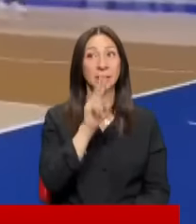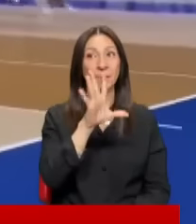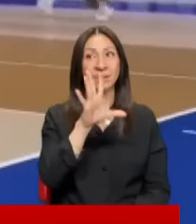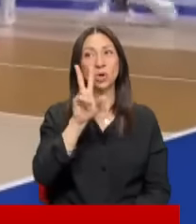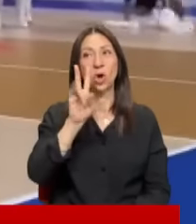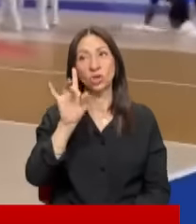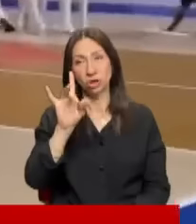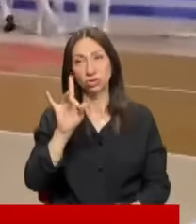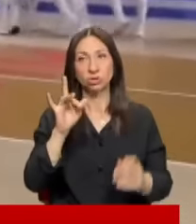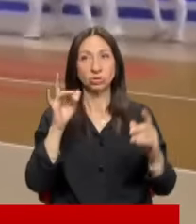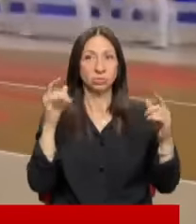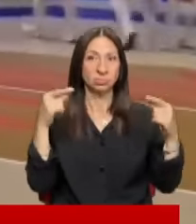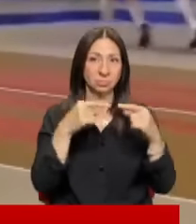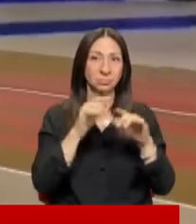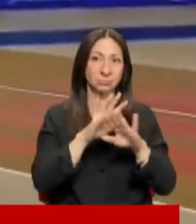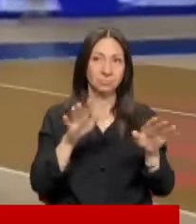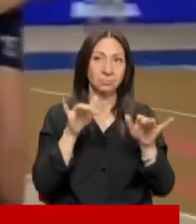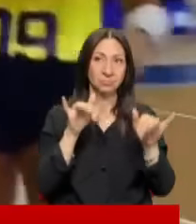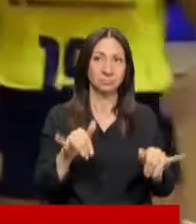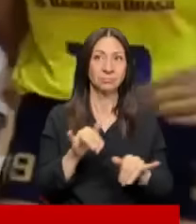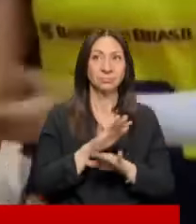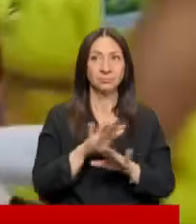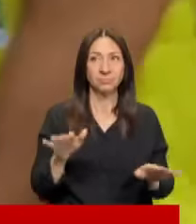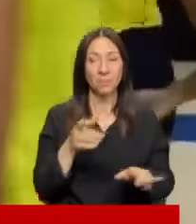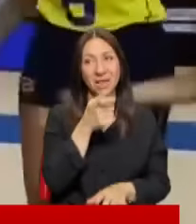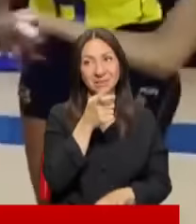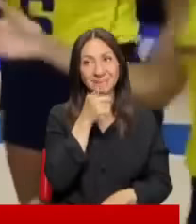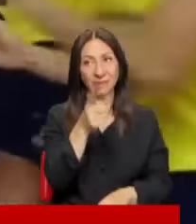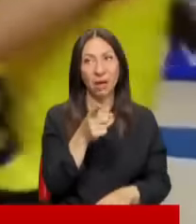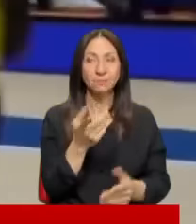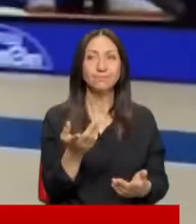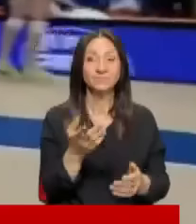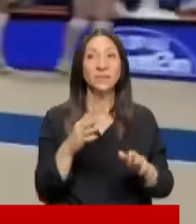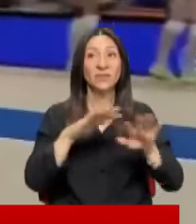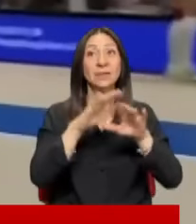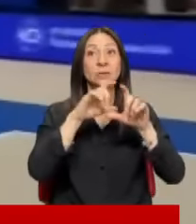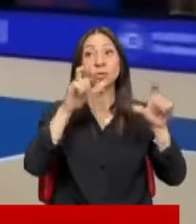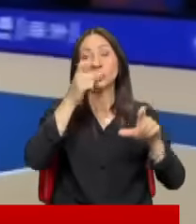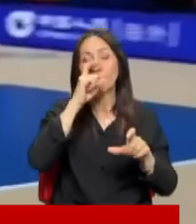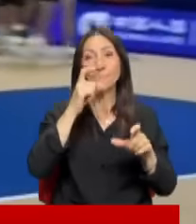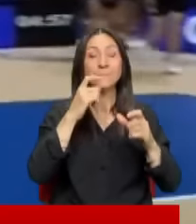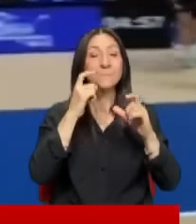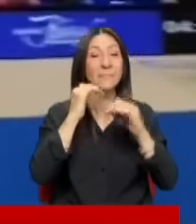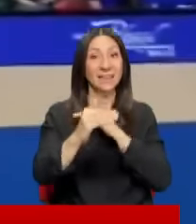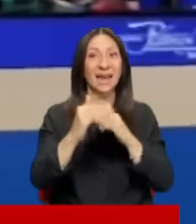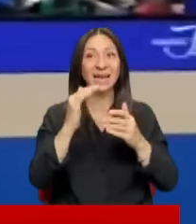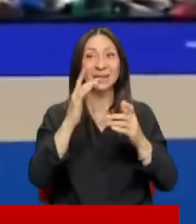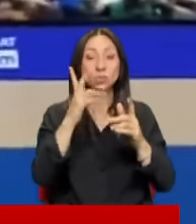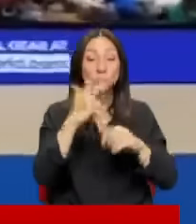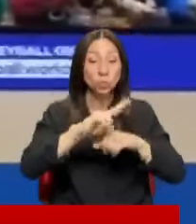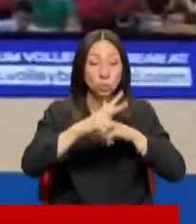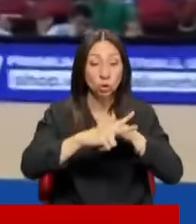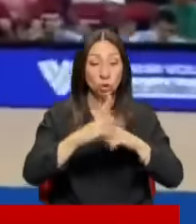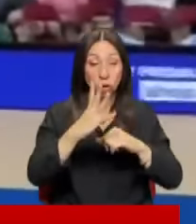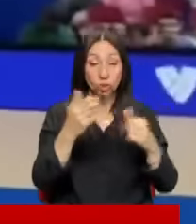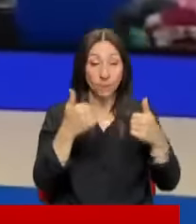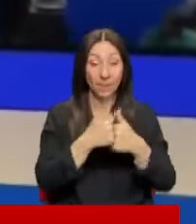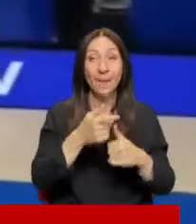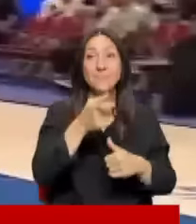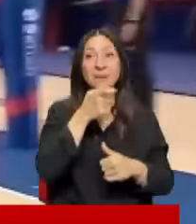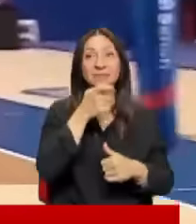25-14 aynı ilk setin skoruyla ikinci seti de alıyor Brezilya bu kez. Filenin Sultanları Milletler Ligi'nin 3. haftası 4.